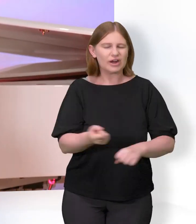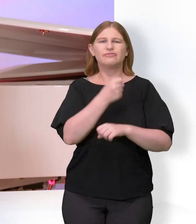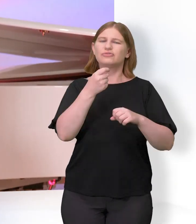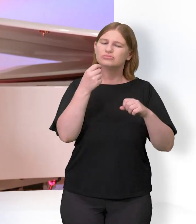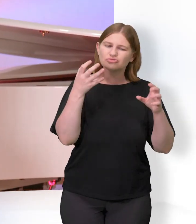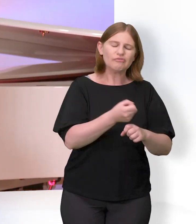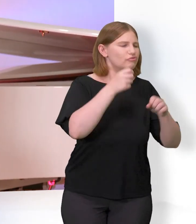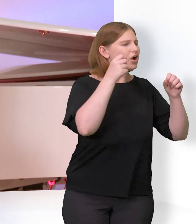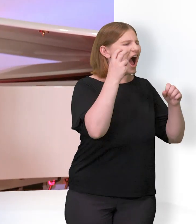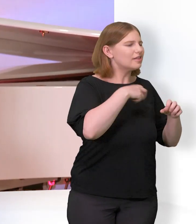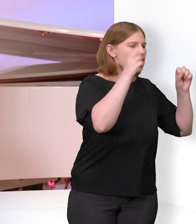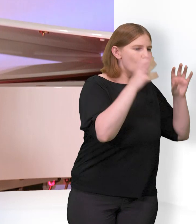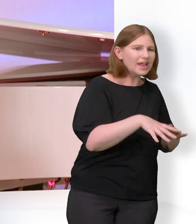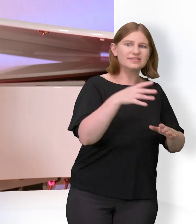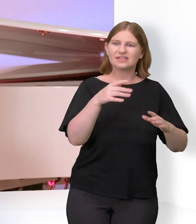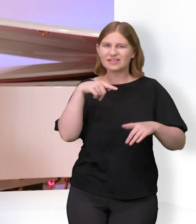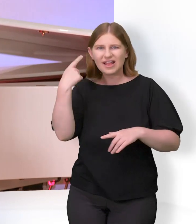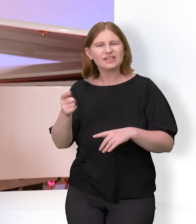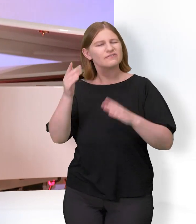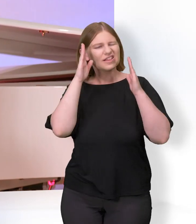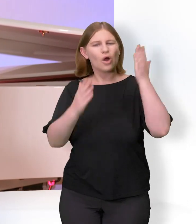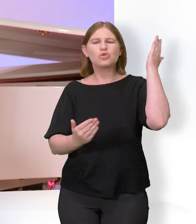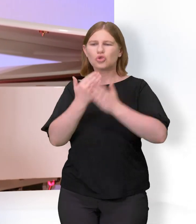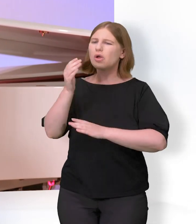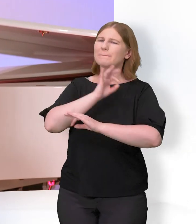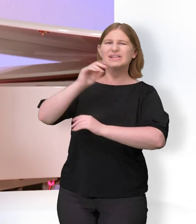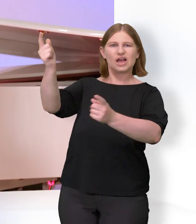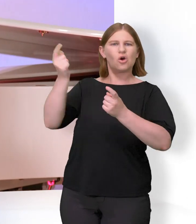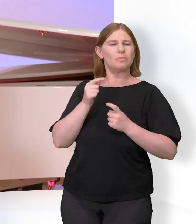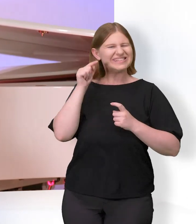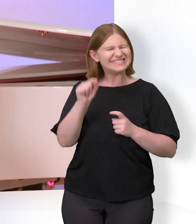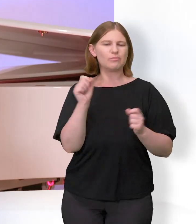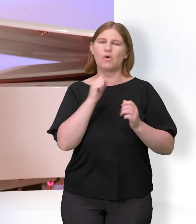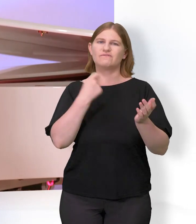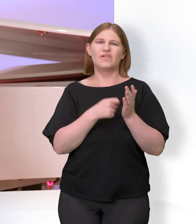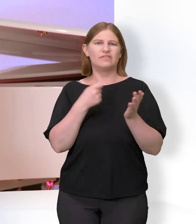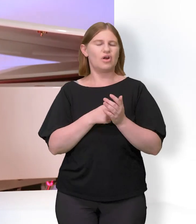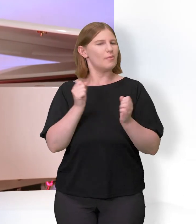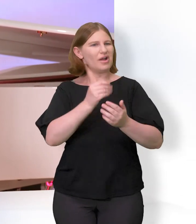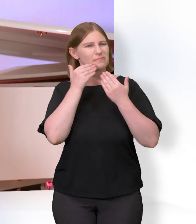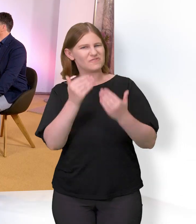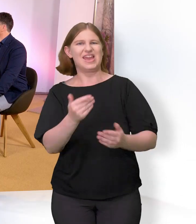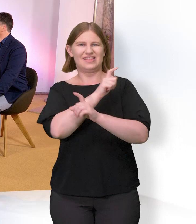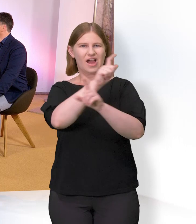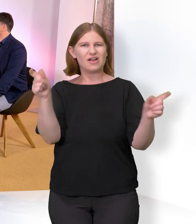dass was Neues, Besseres kommt, ist sehr wertvoll und sehr zu empfehlen und ich bin so dankbar für die